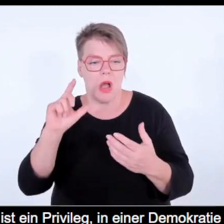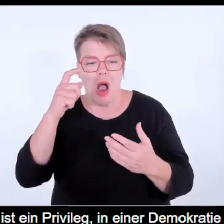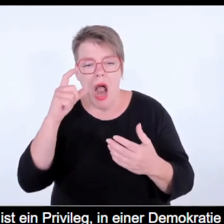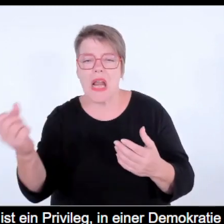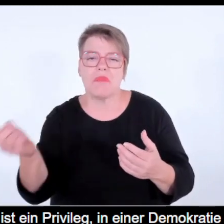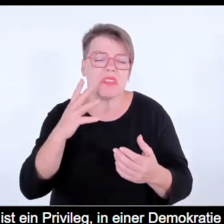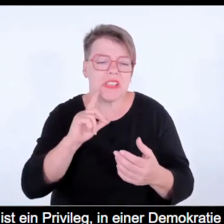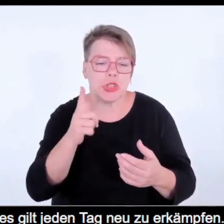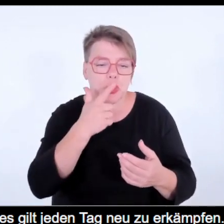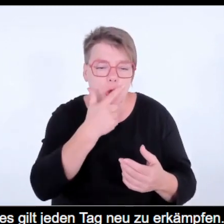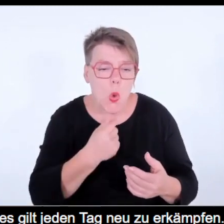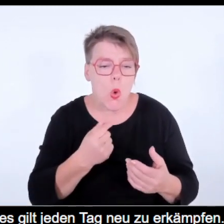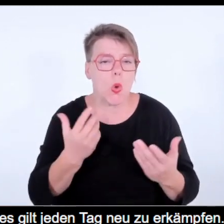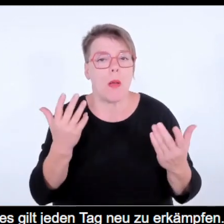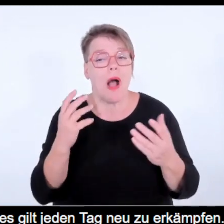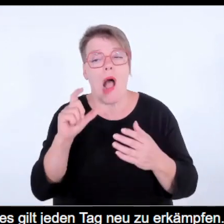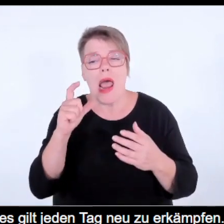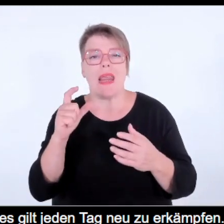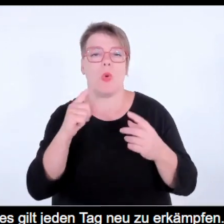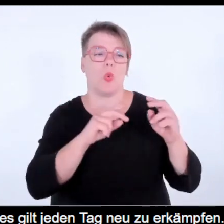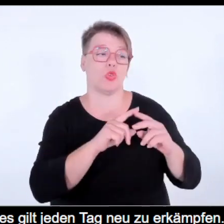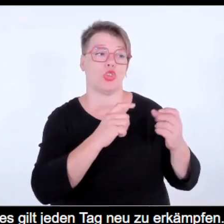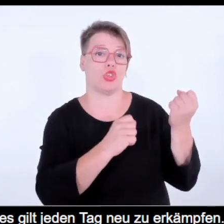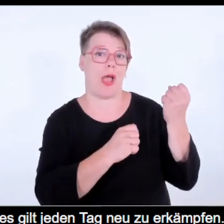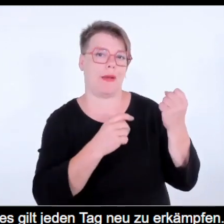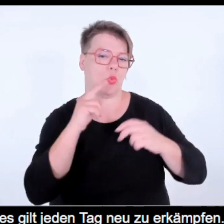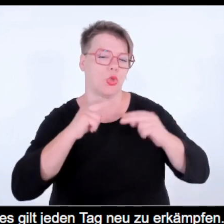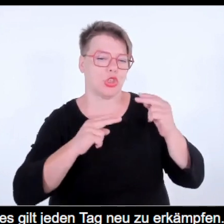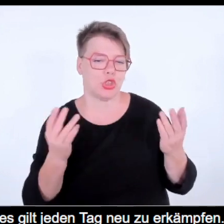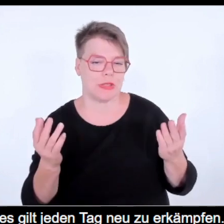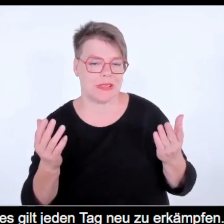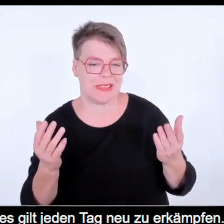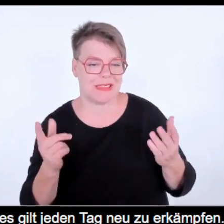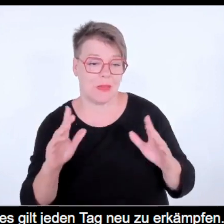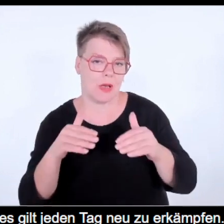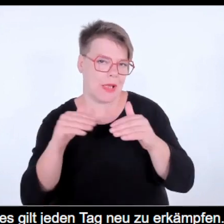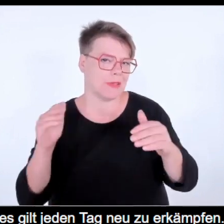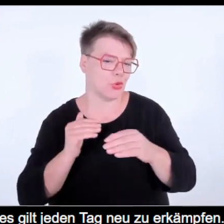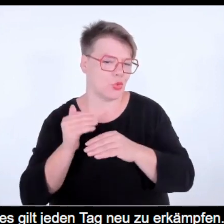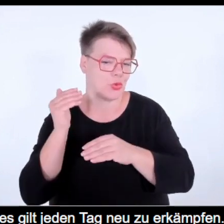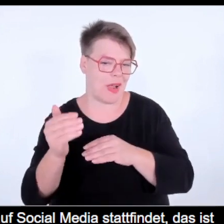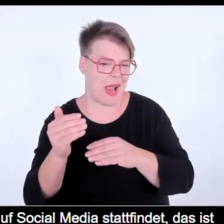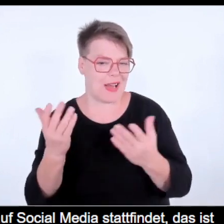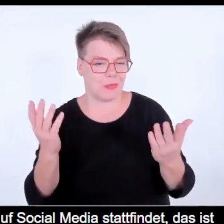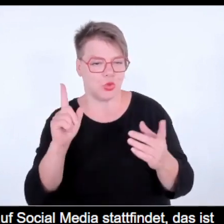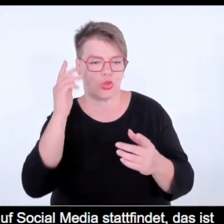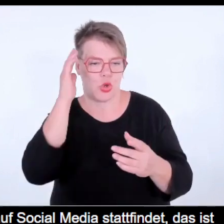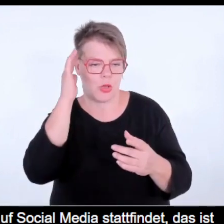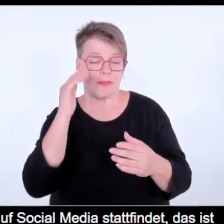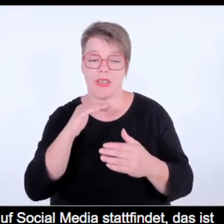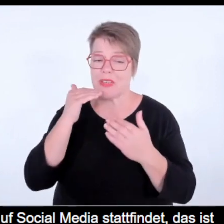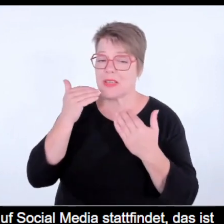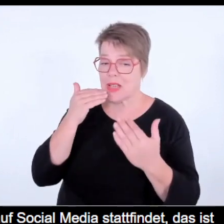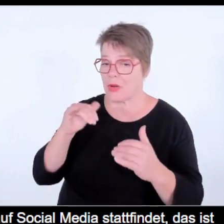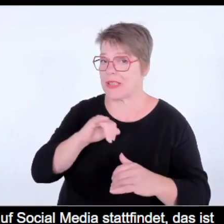Sorgen und Gedanken machen muss. Danke. Dann auch von meiner Seite vielen Dank fürs Interesse und einen schönen Tag